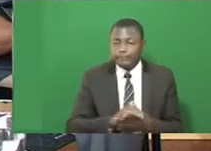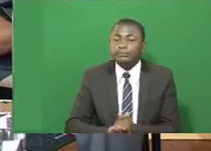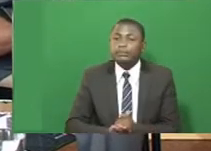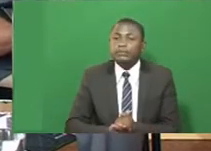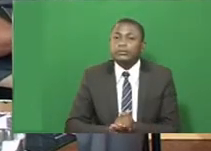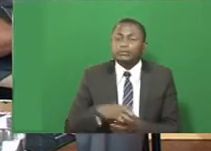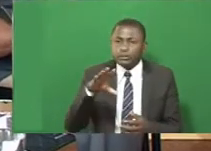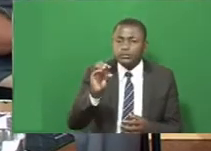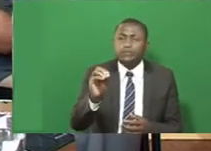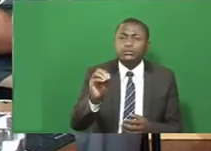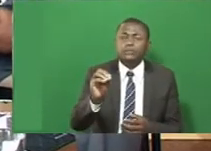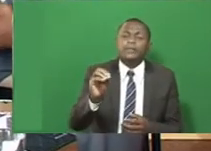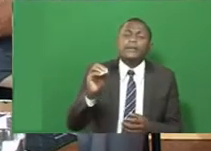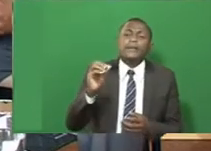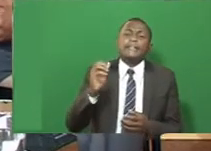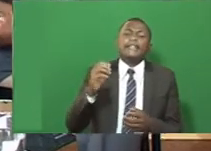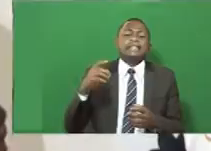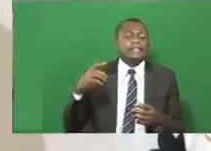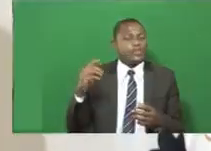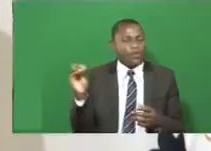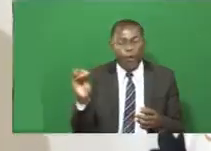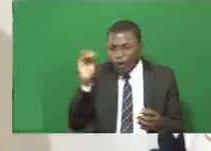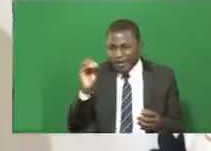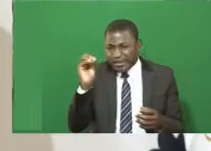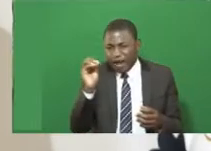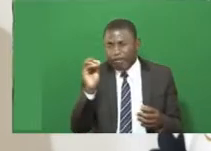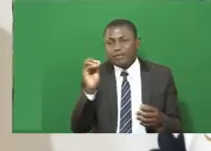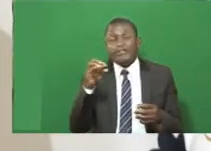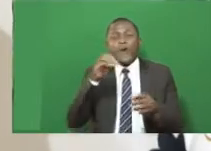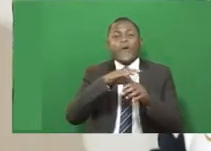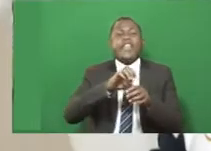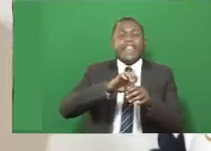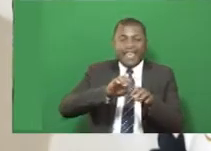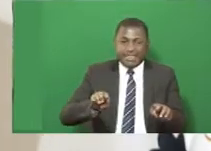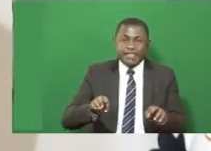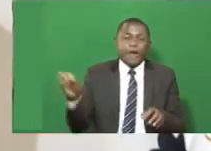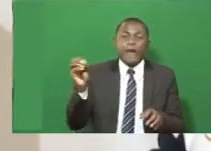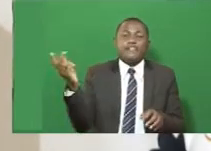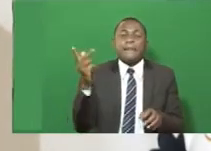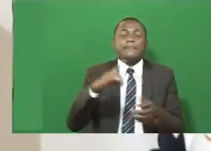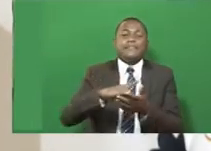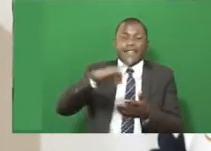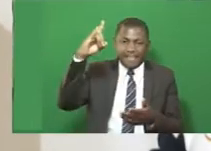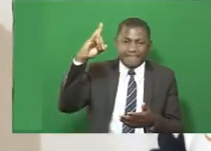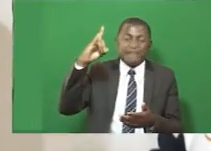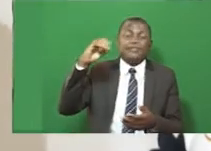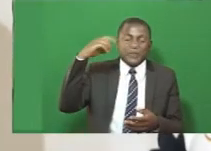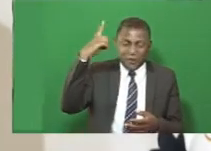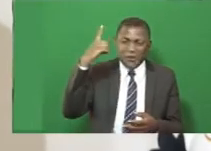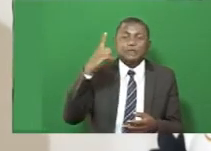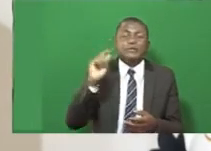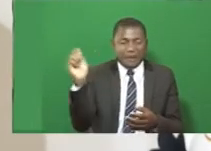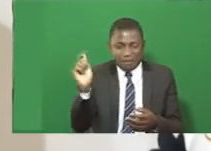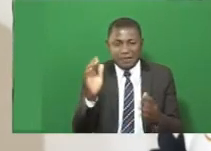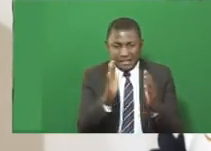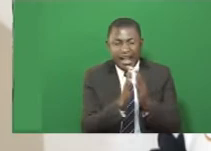kopi. Saka ikai iorijinal iri kudenga neoriginal musanctuary pasi. Yese maoriginal